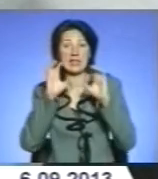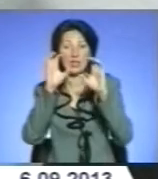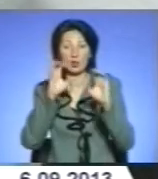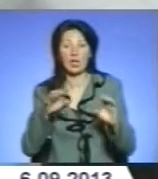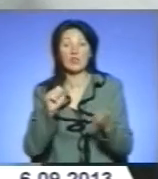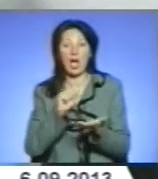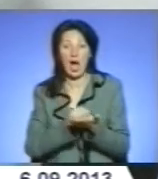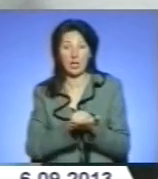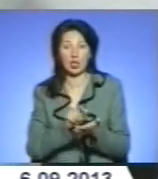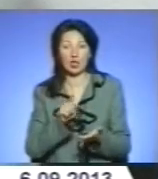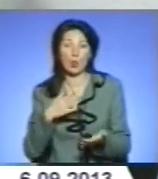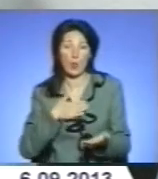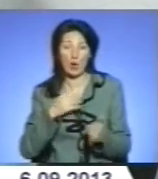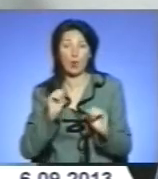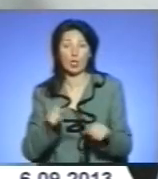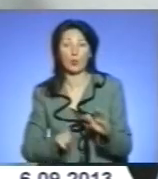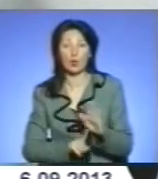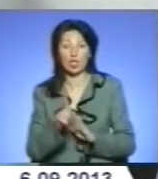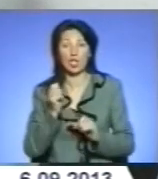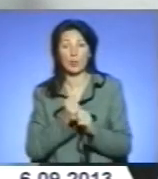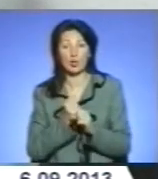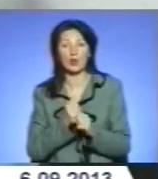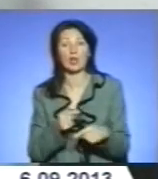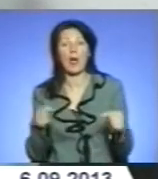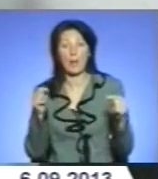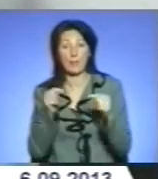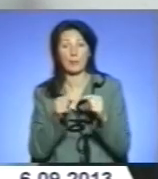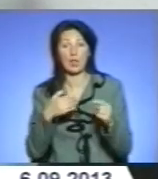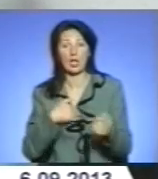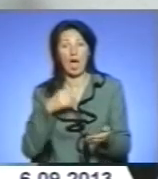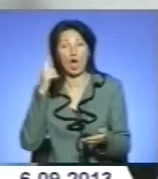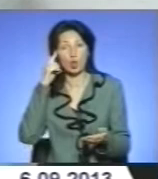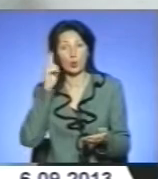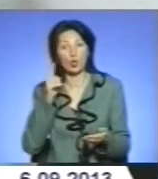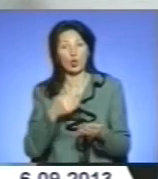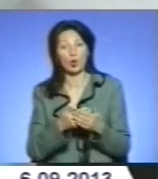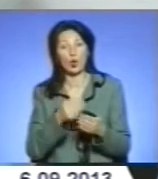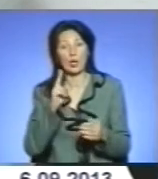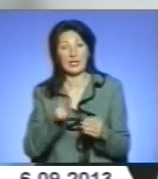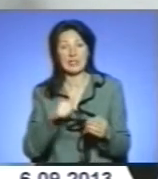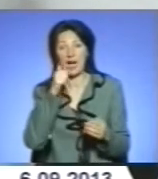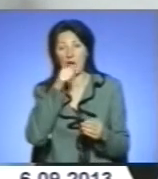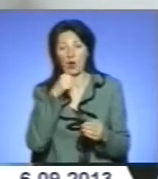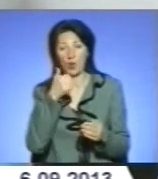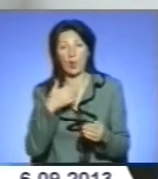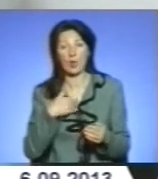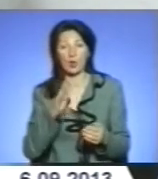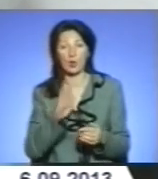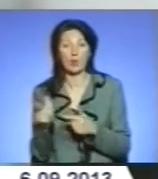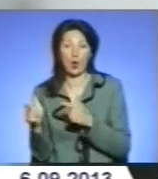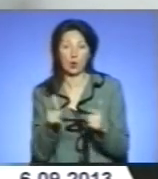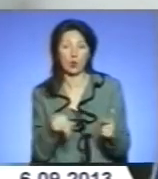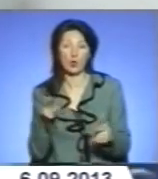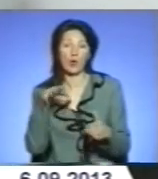могли починати працювати. Відповідно, я думаю, що десь до кінця року ми будемо готові для